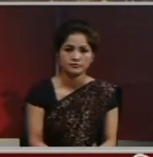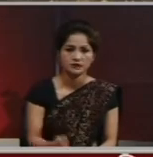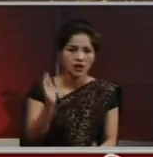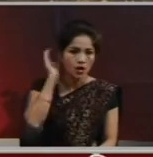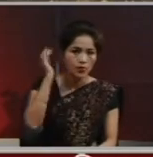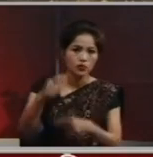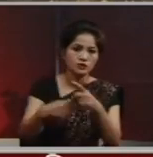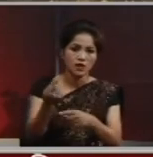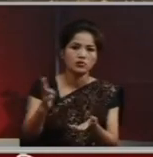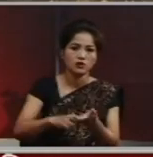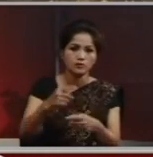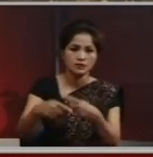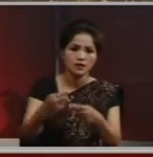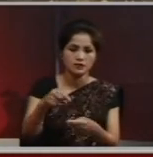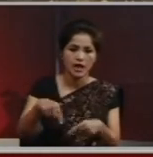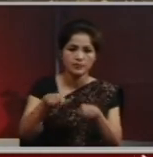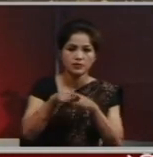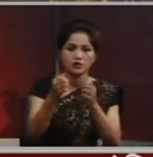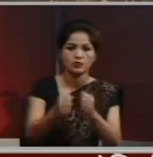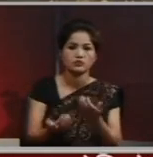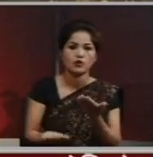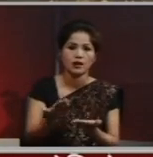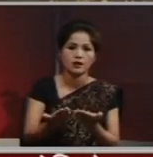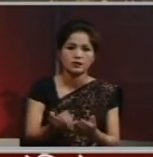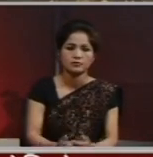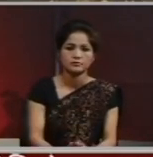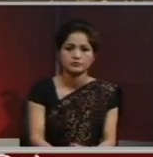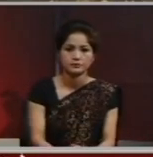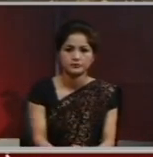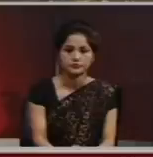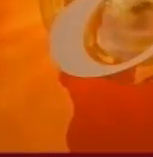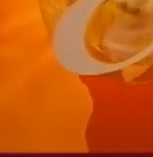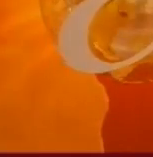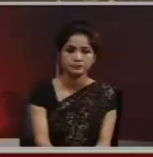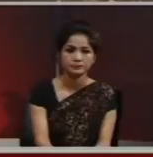खबरको सिलसिला अझै जारी छ, हामी सँगै रहनुहोला।